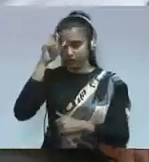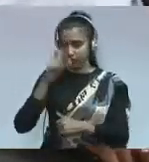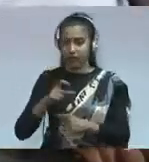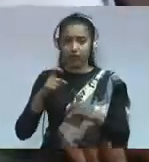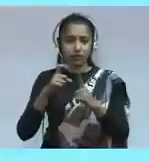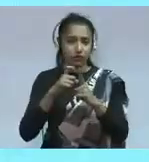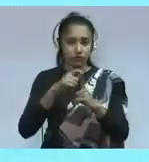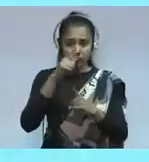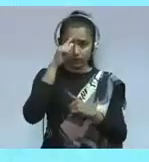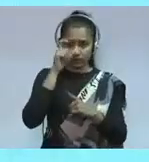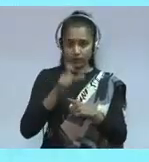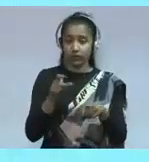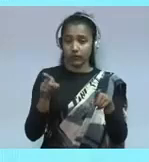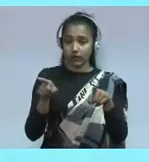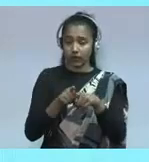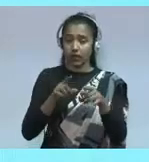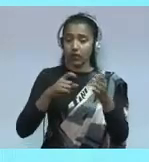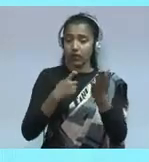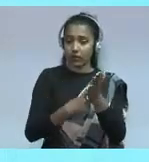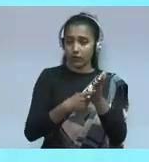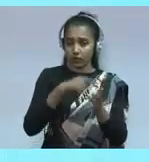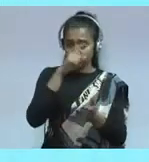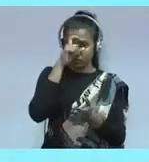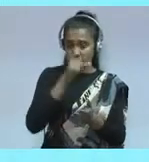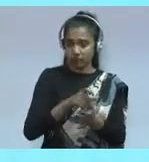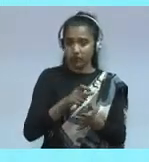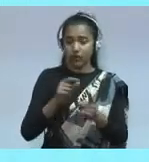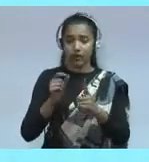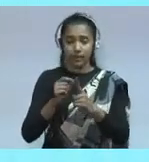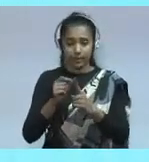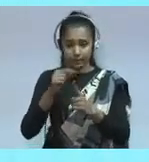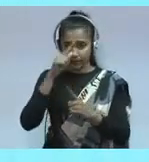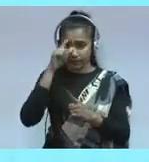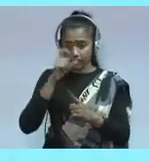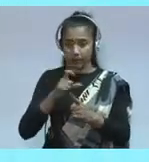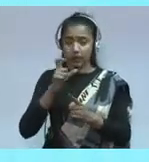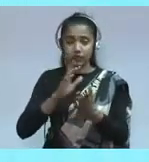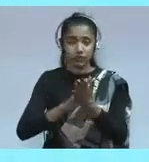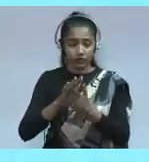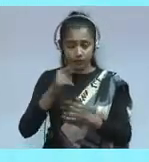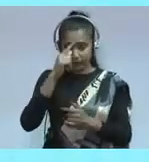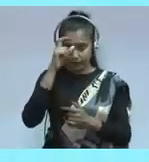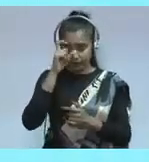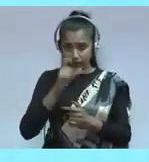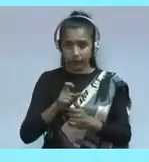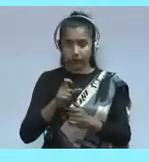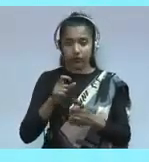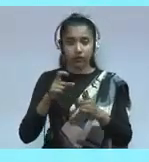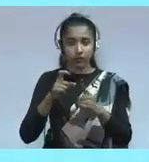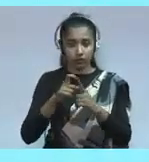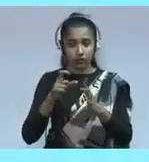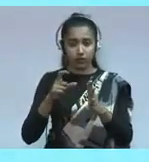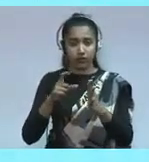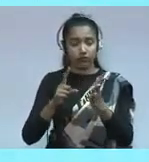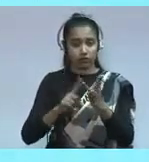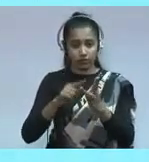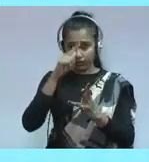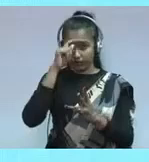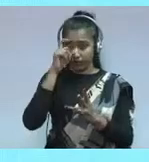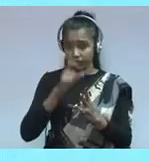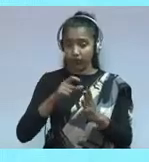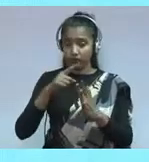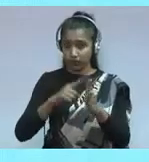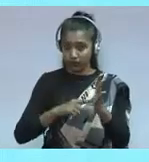කුමාර මල්ලව, රේණුකා නියංගොඩ, පර්සි වික්‍රමගේ, චන්ද්‍රා මීගස්වත්ත, ඩොටි චන්ද්‍රානි, ජයසිරි ලලිත්